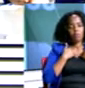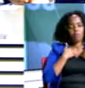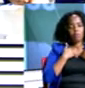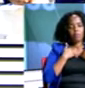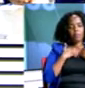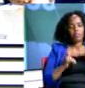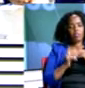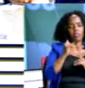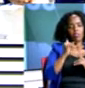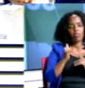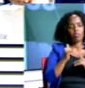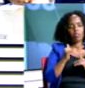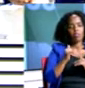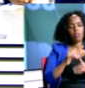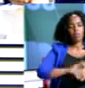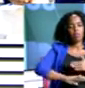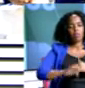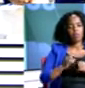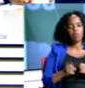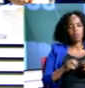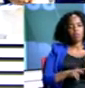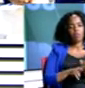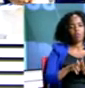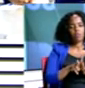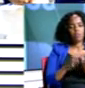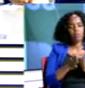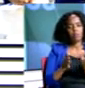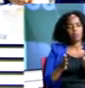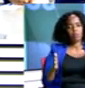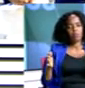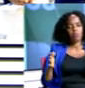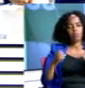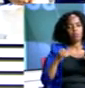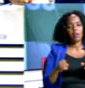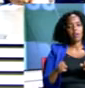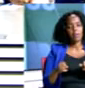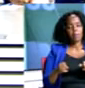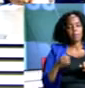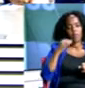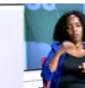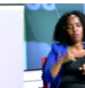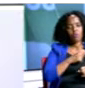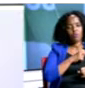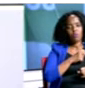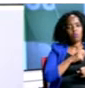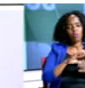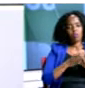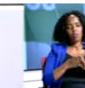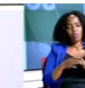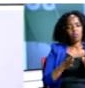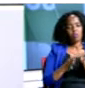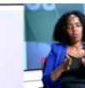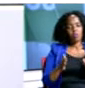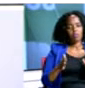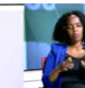kang calas dalam cun danda. Mali bal virus ini kuniyo balai cun danda balai cun danda. Mali fio soda kan akasmat fumtate ni bal.